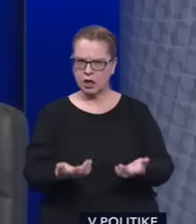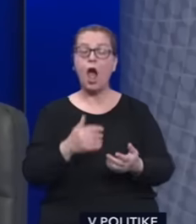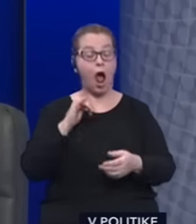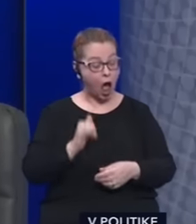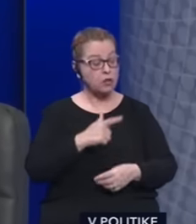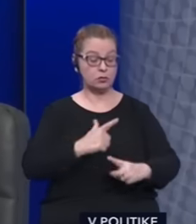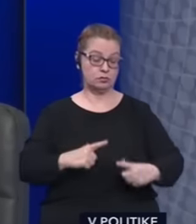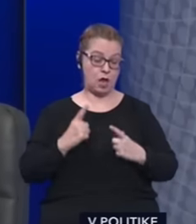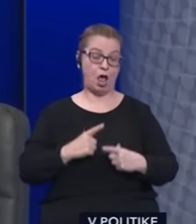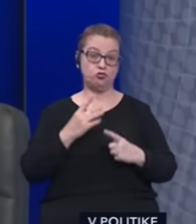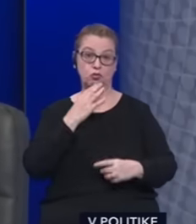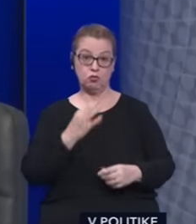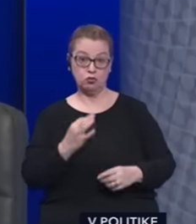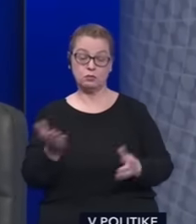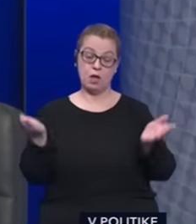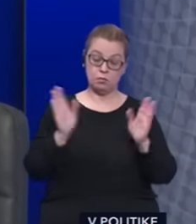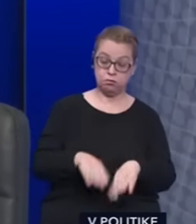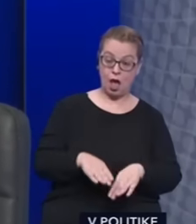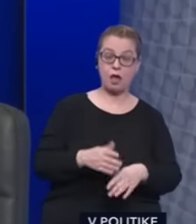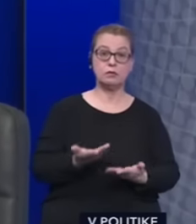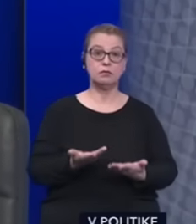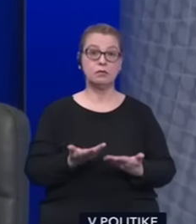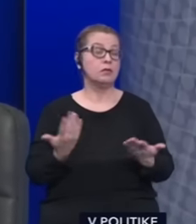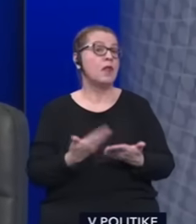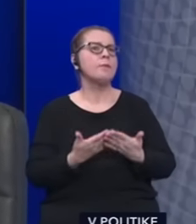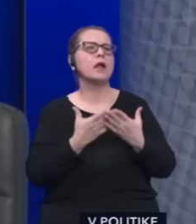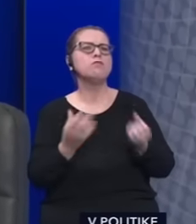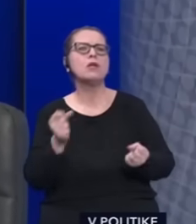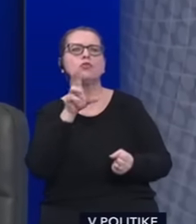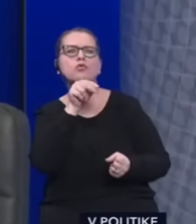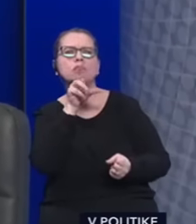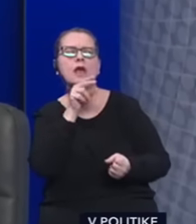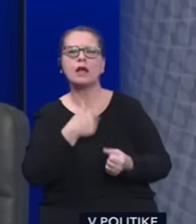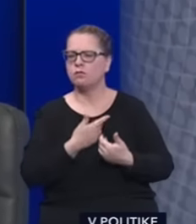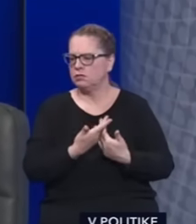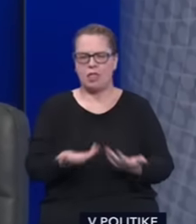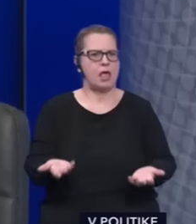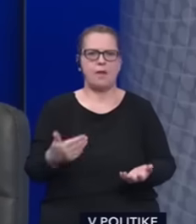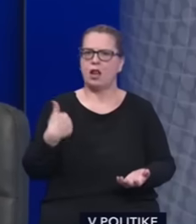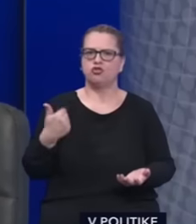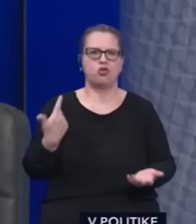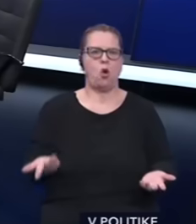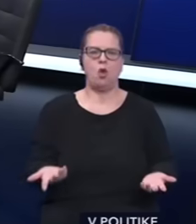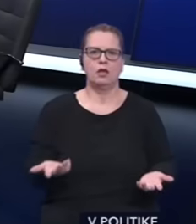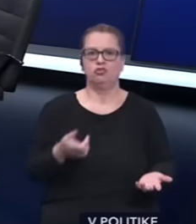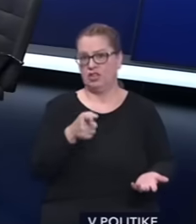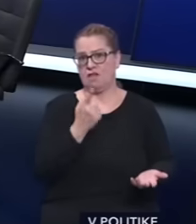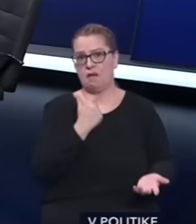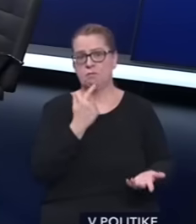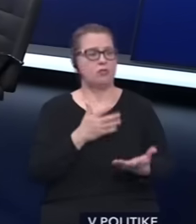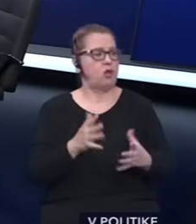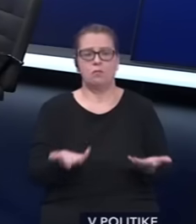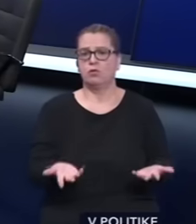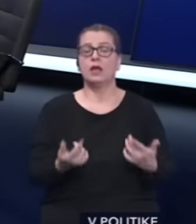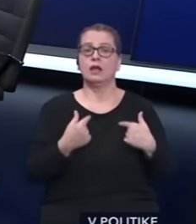pád. A ak sa budeme baviť o školstve, bez Husáka by sme školy nemali, či sa vám to budeme páči, sa baviť či aj o školstve. A preto chcem povedať tak. Ja